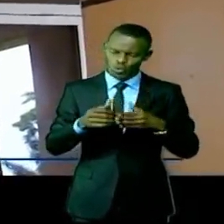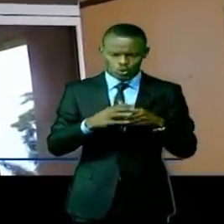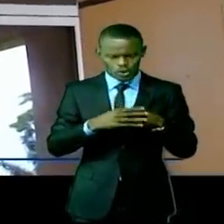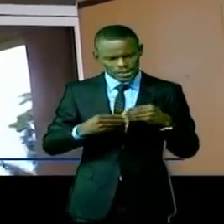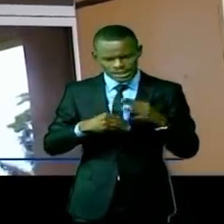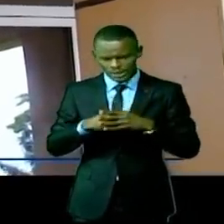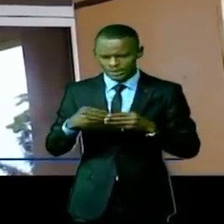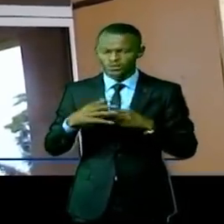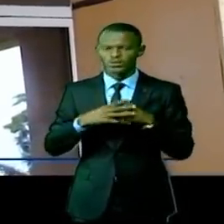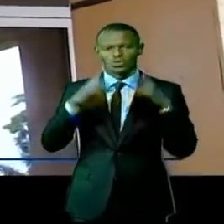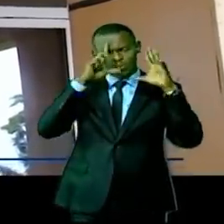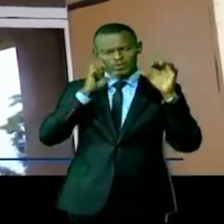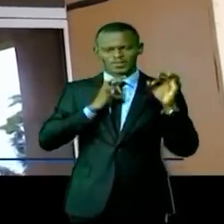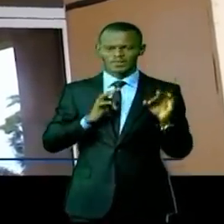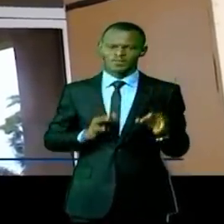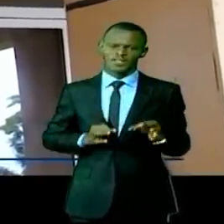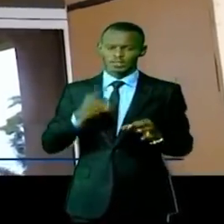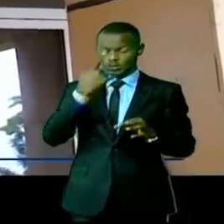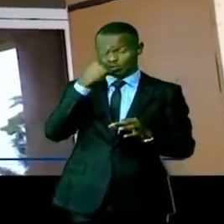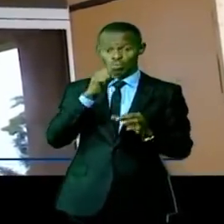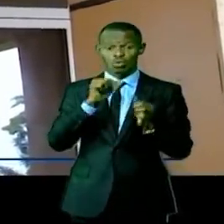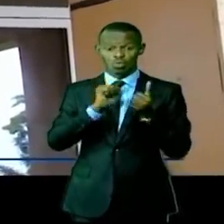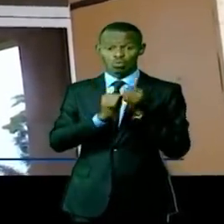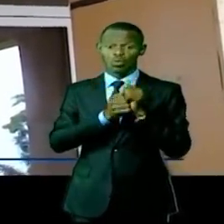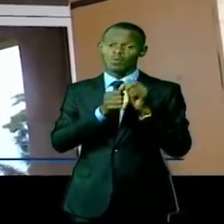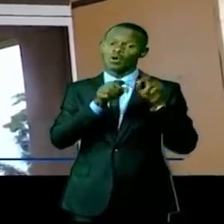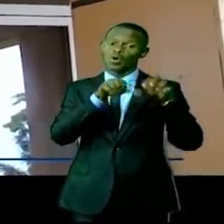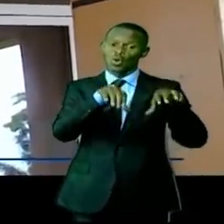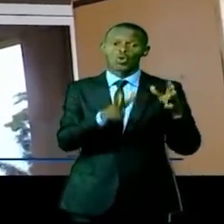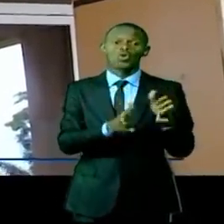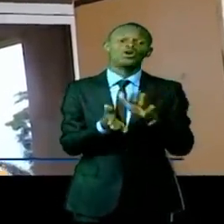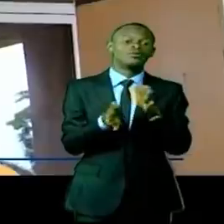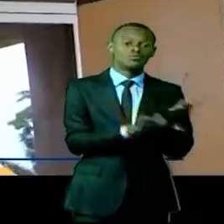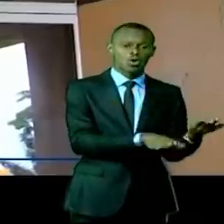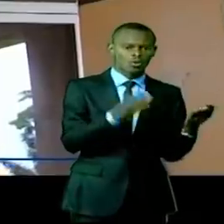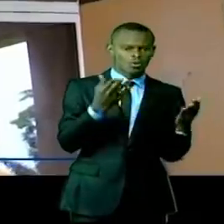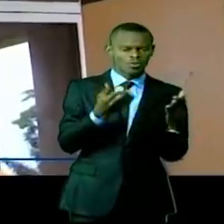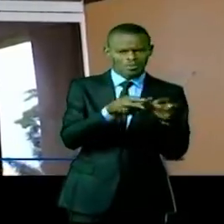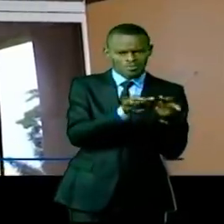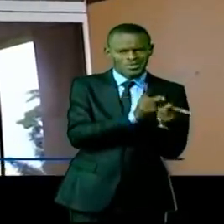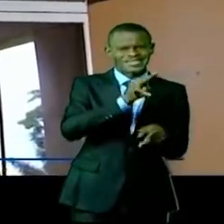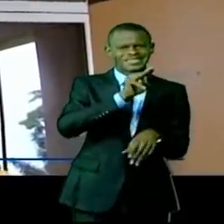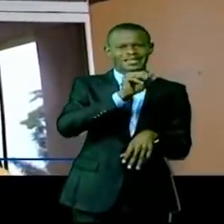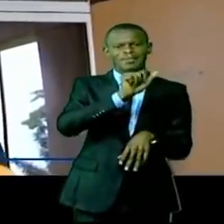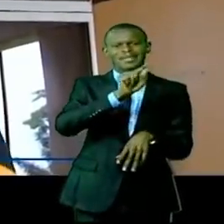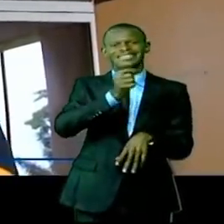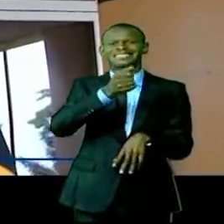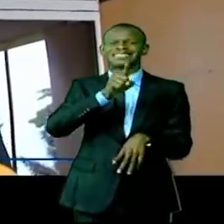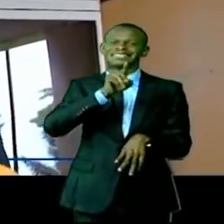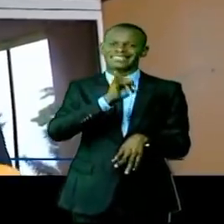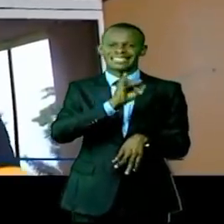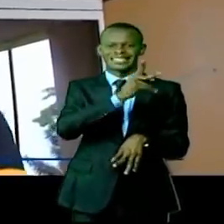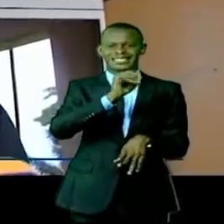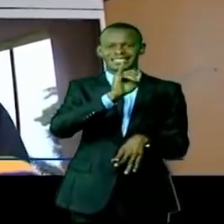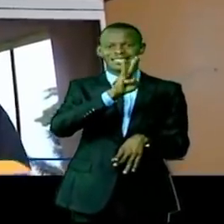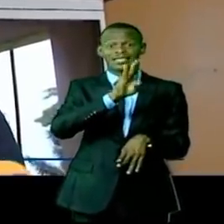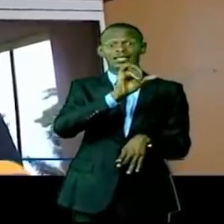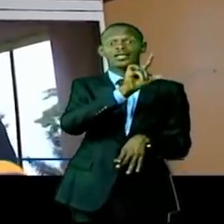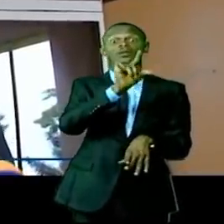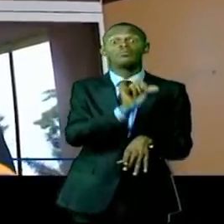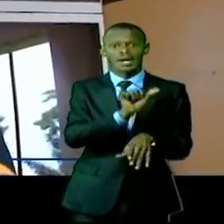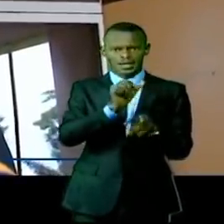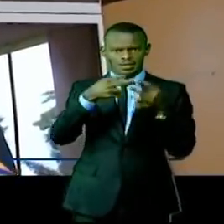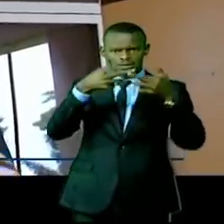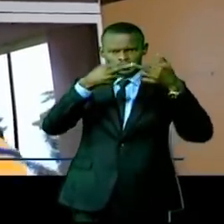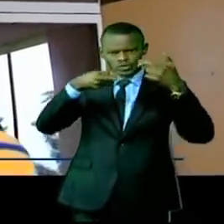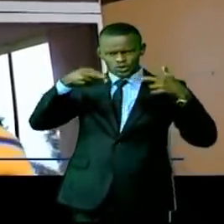Matadi Kibala et aussi au massacre qu'il y a eu en Ituri. Et en fait, cet entretien avait été décidé lors de la